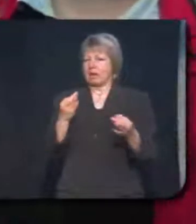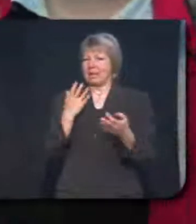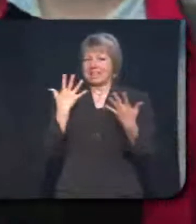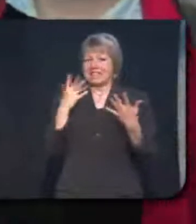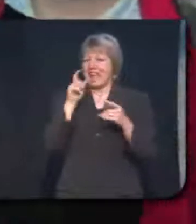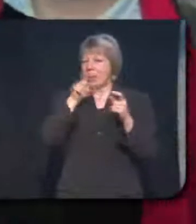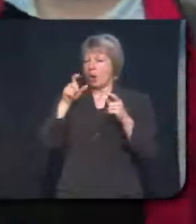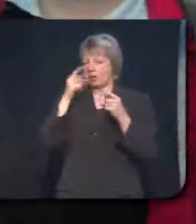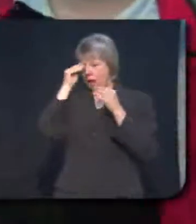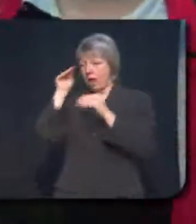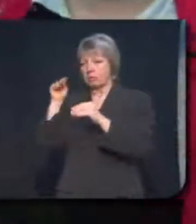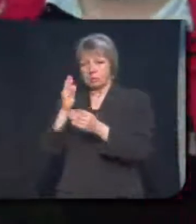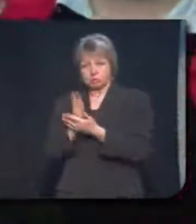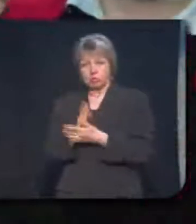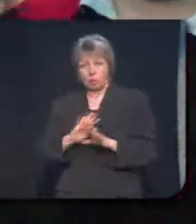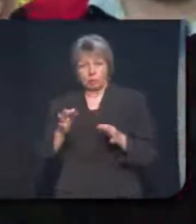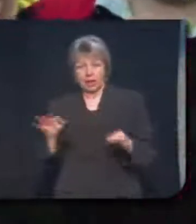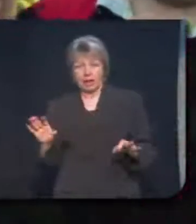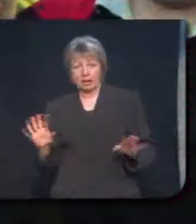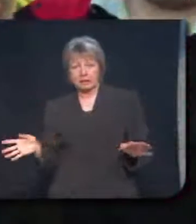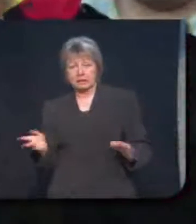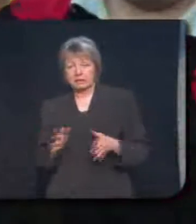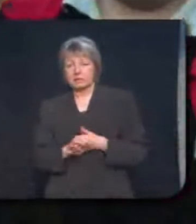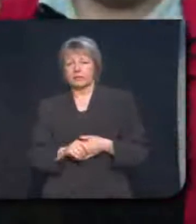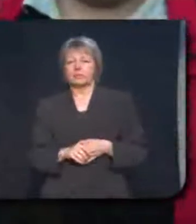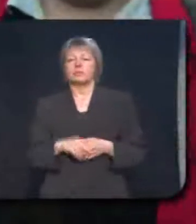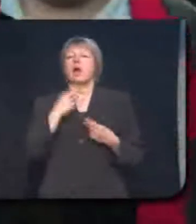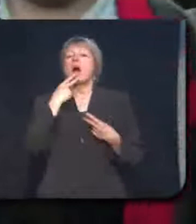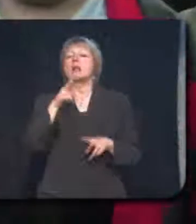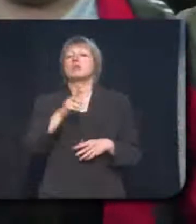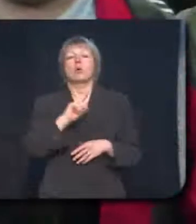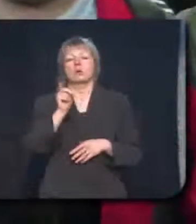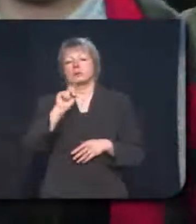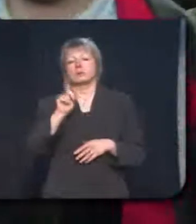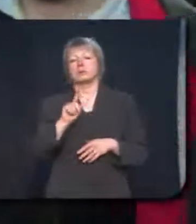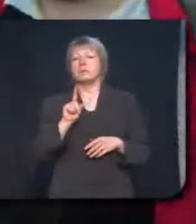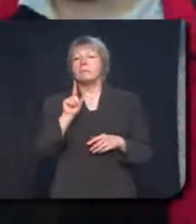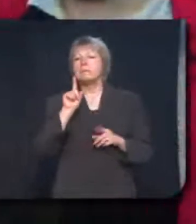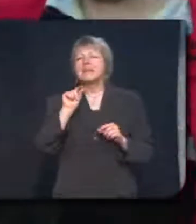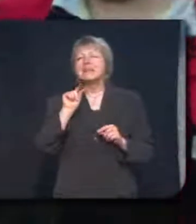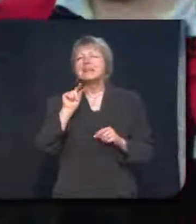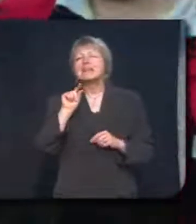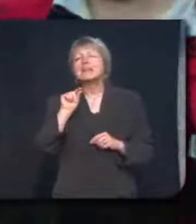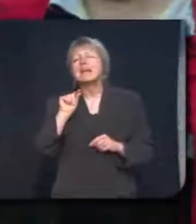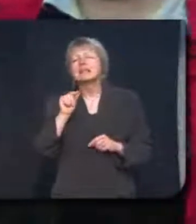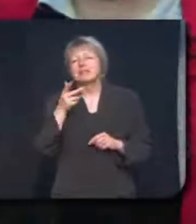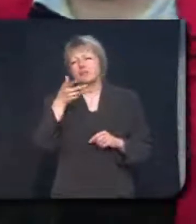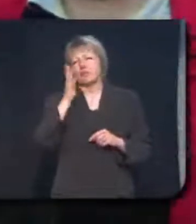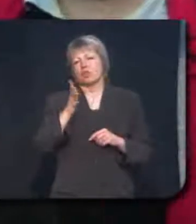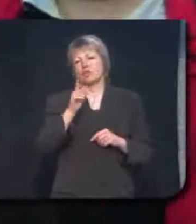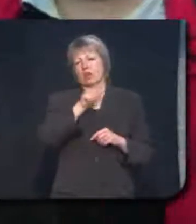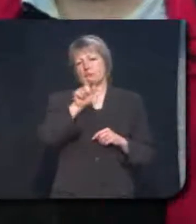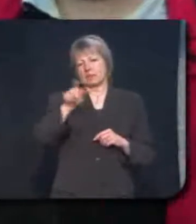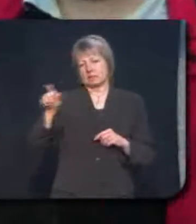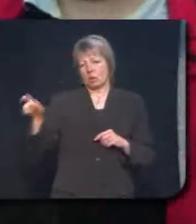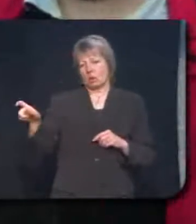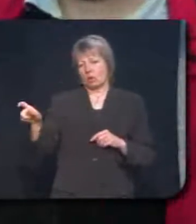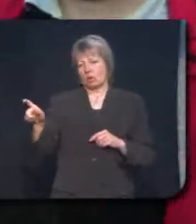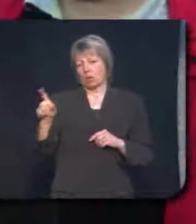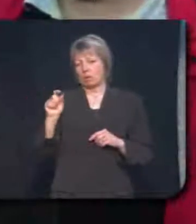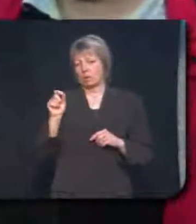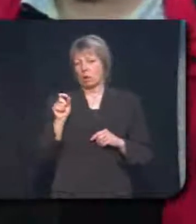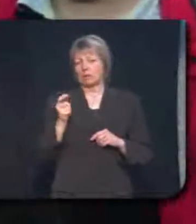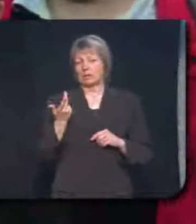angemeldet haben nein also als die absolute Untergrenze geht hier 500 Personen das heißt ein relativ